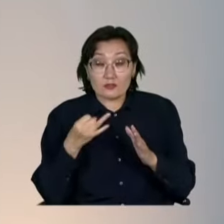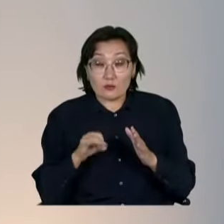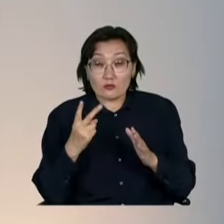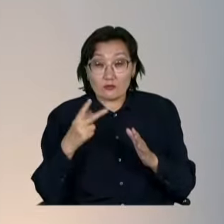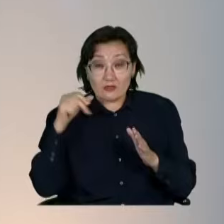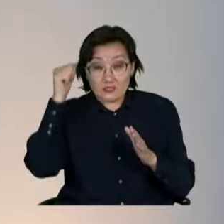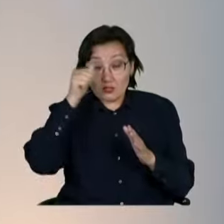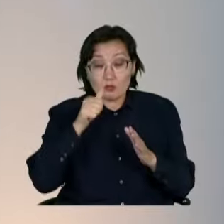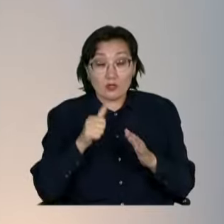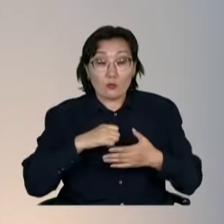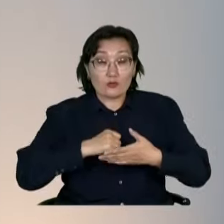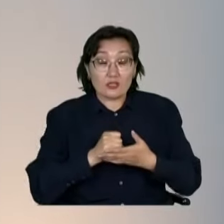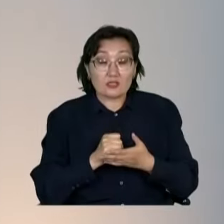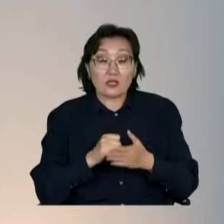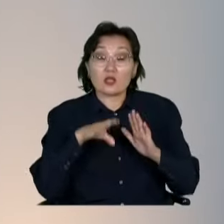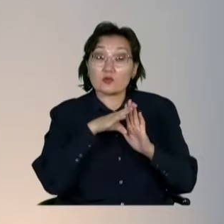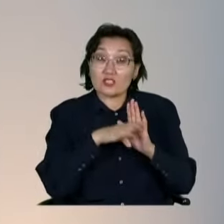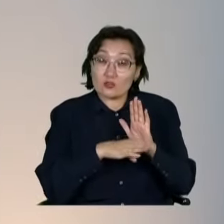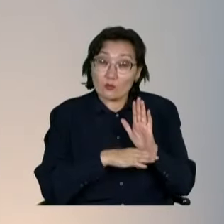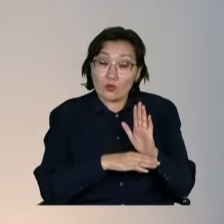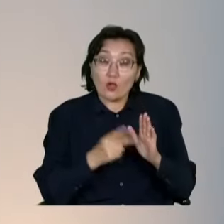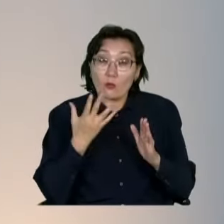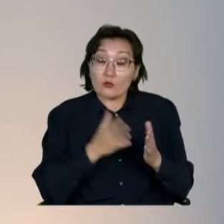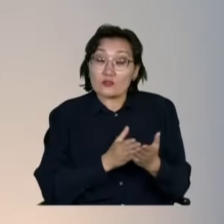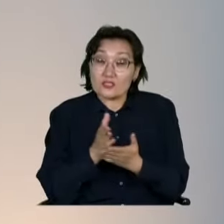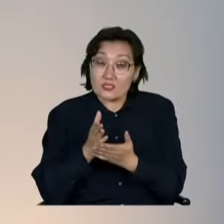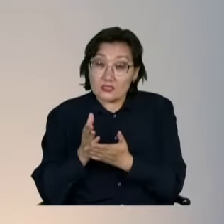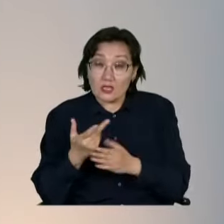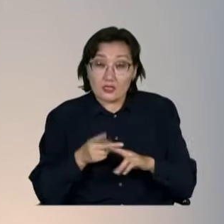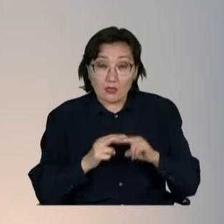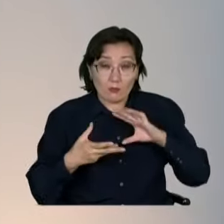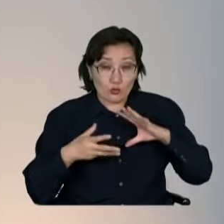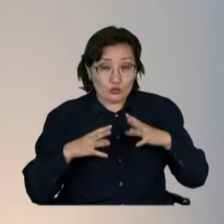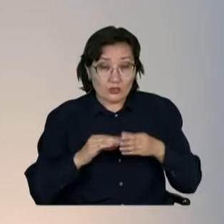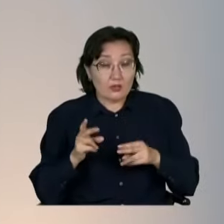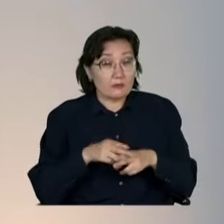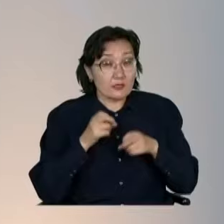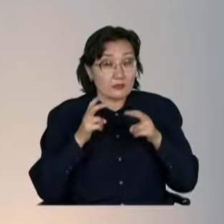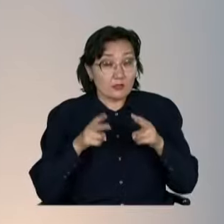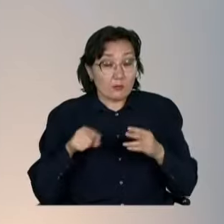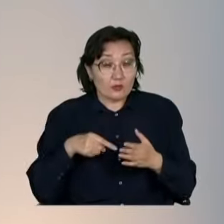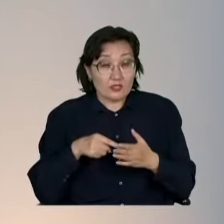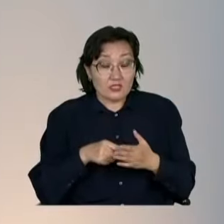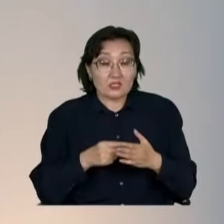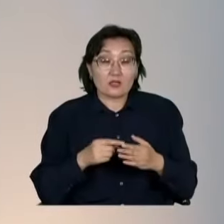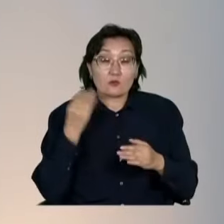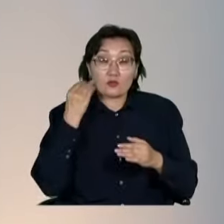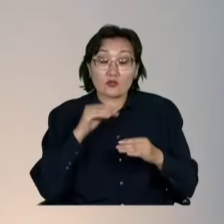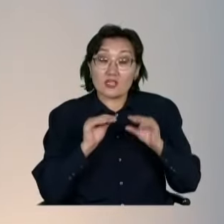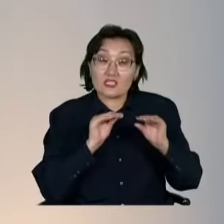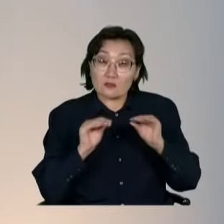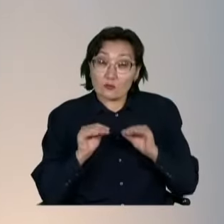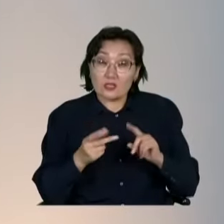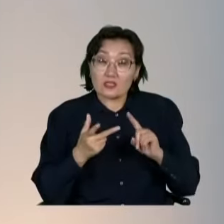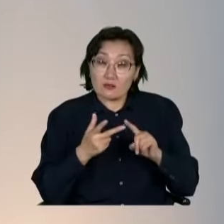была утверждена дорожная карта по 5 направлениям. Это получается безопасный город, да, это качественная инфраструктура,